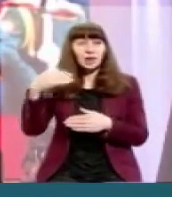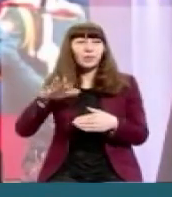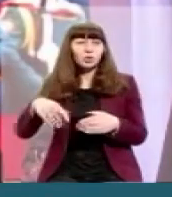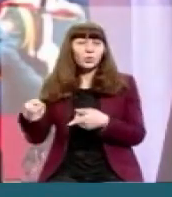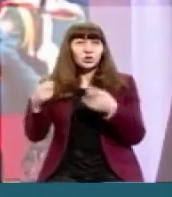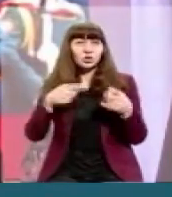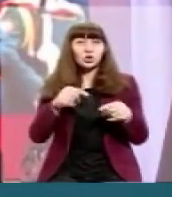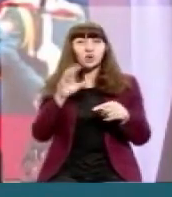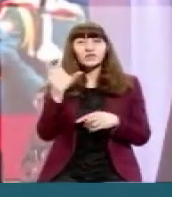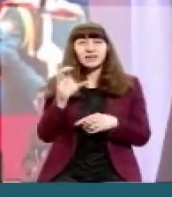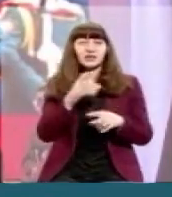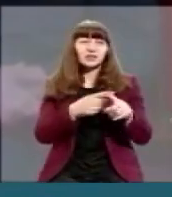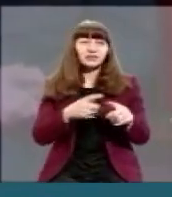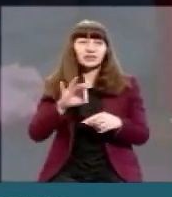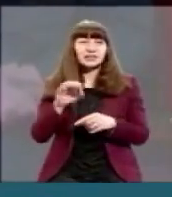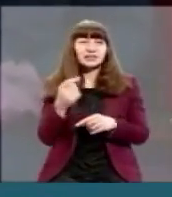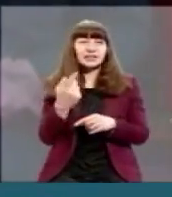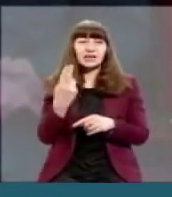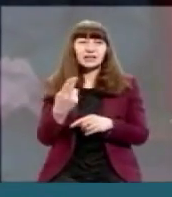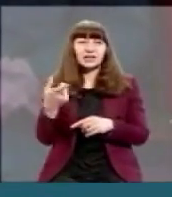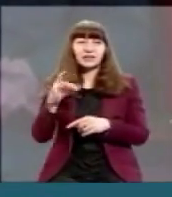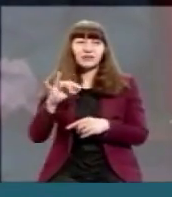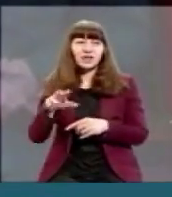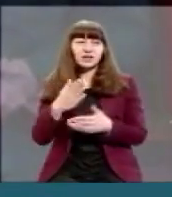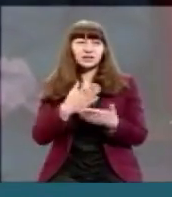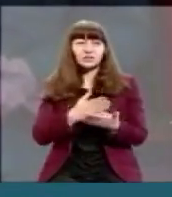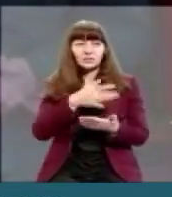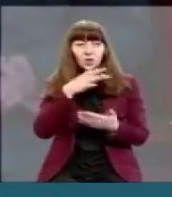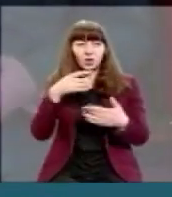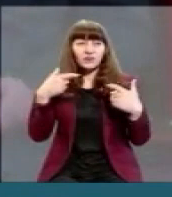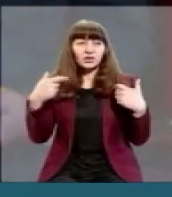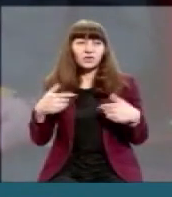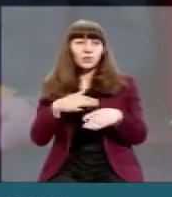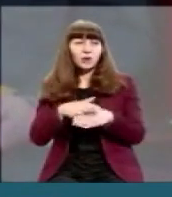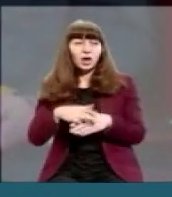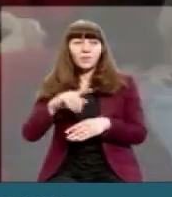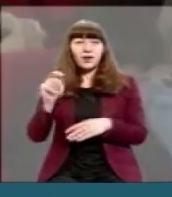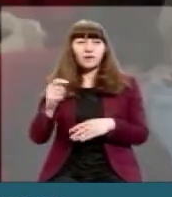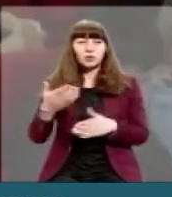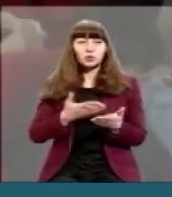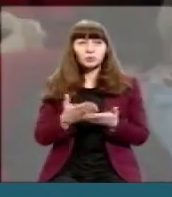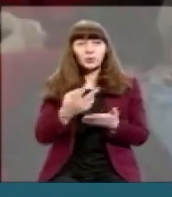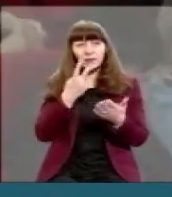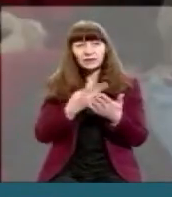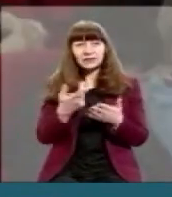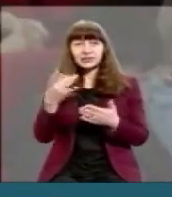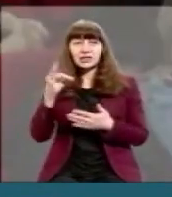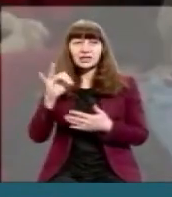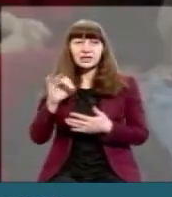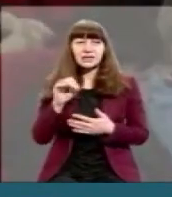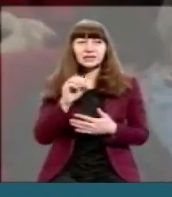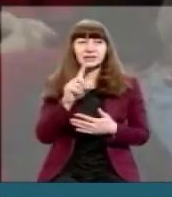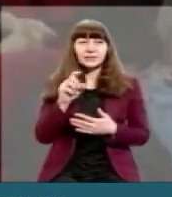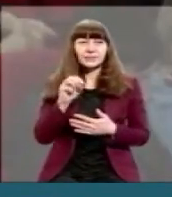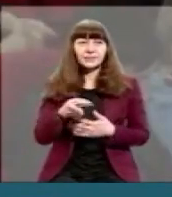в северный регион. В рядах Национальной гвардии немало офицеров, достойно выполнявших боевую службу и показавших пример героизма, рискуя своей